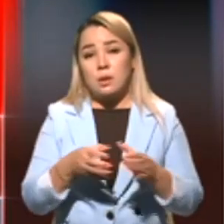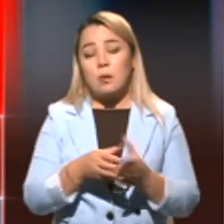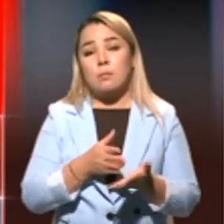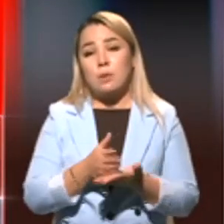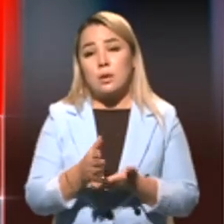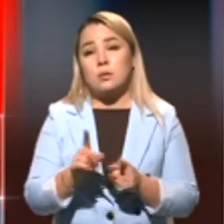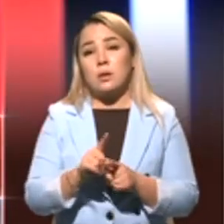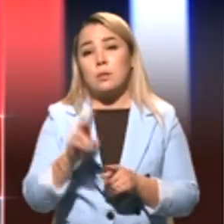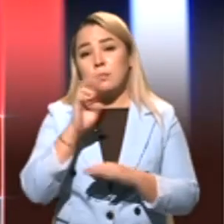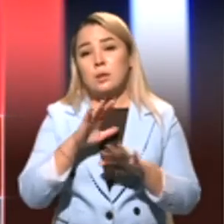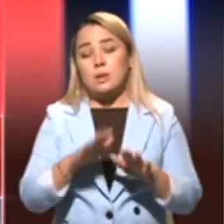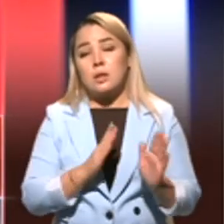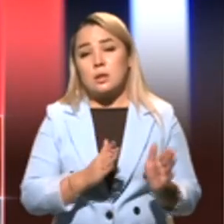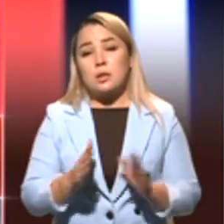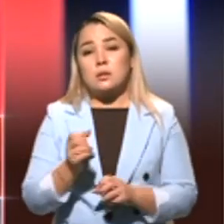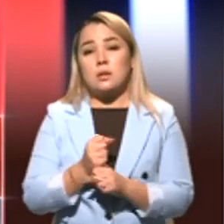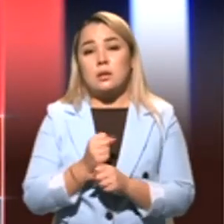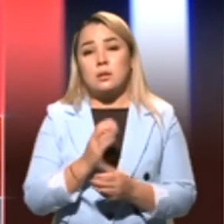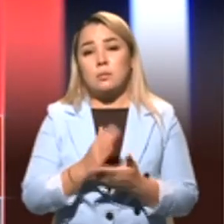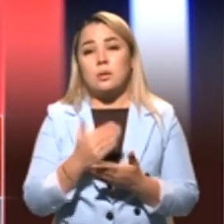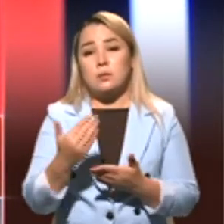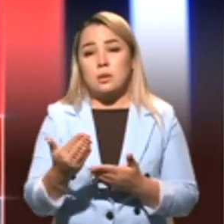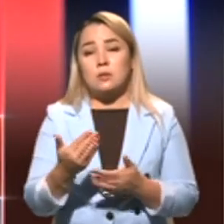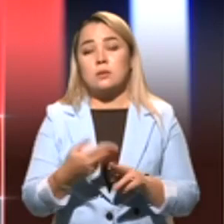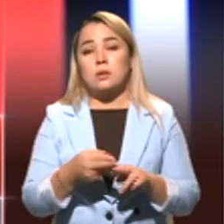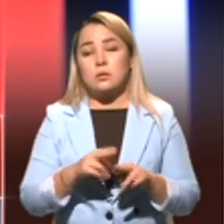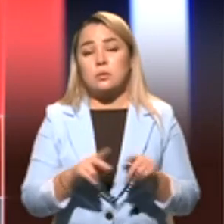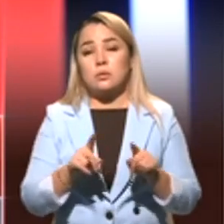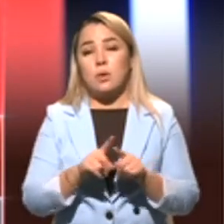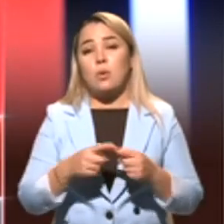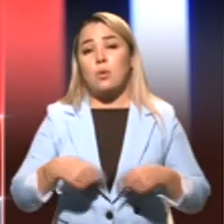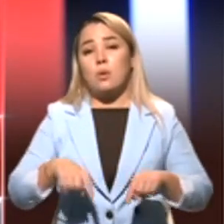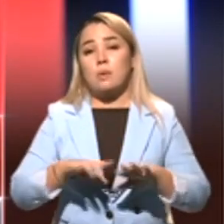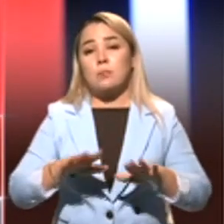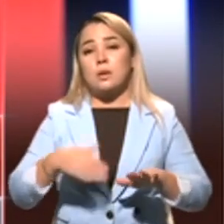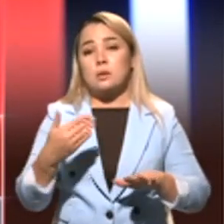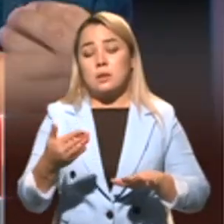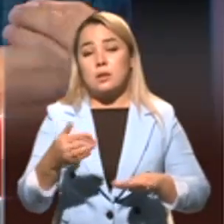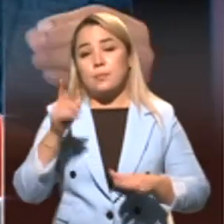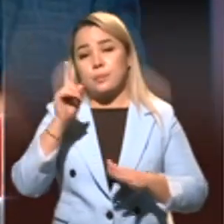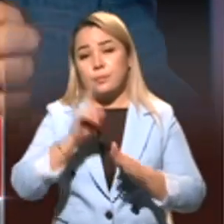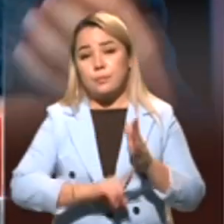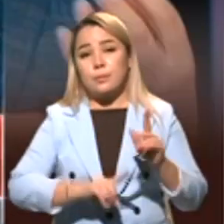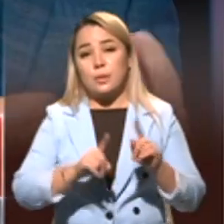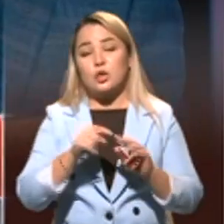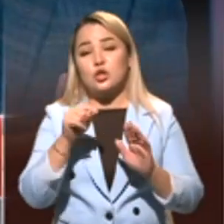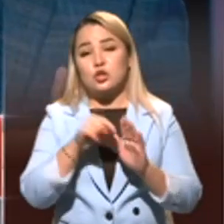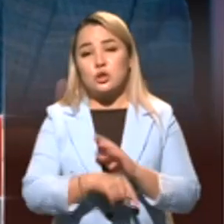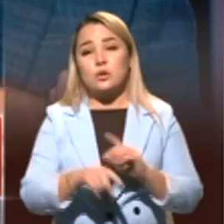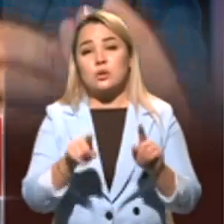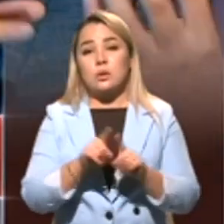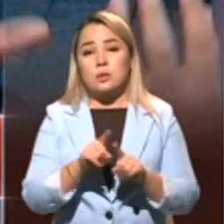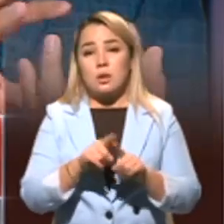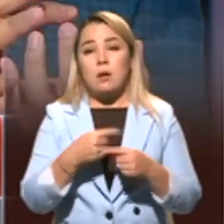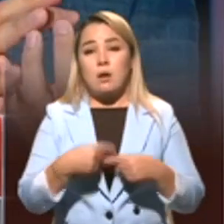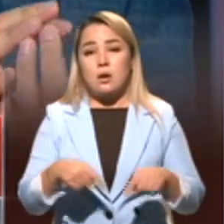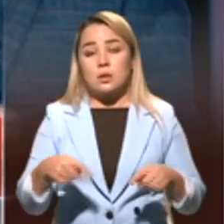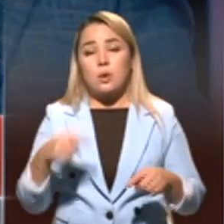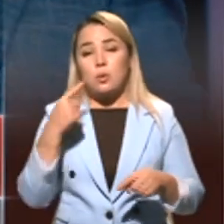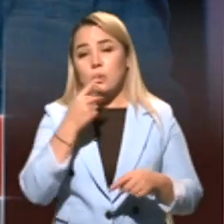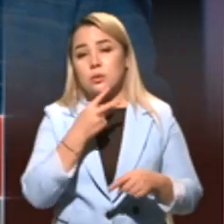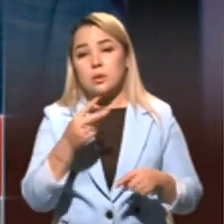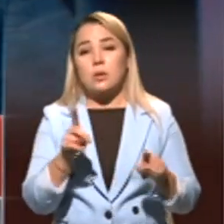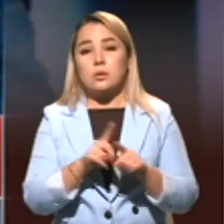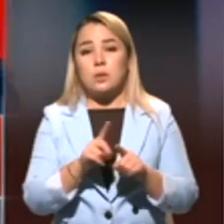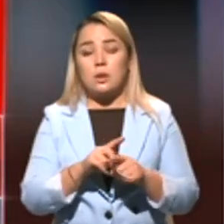иә? Мемлекет реттейді тек қана. Реттеуге. Реттеуге. Ал енді қоғамдағы дінаралық діндердің ішіндегі жаңағы әртүрлі көзқарасты